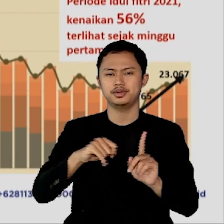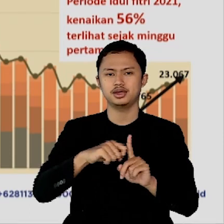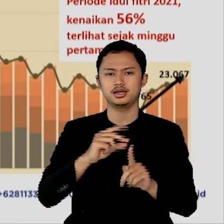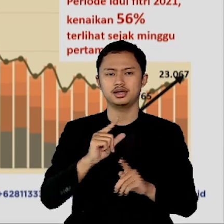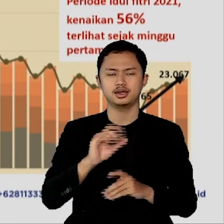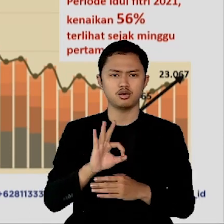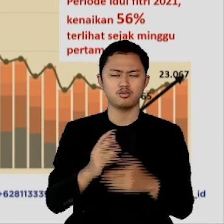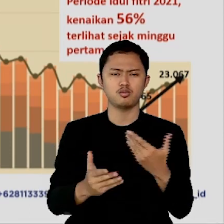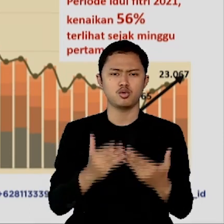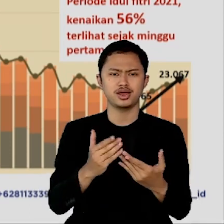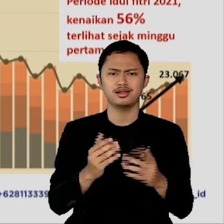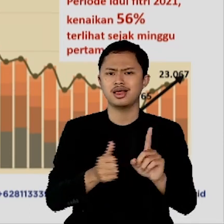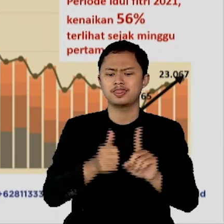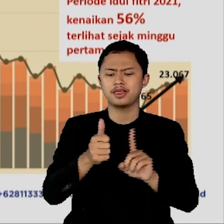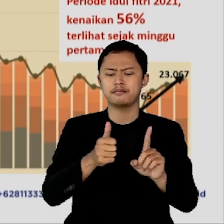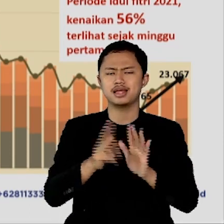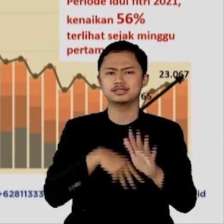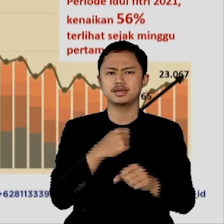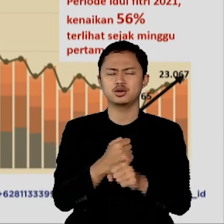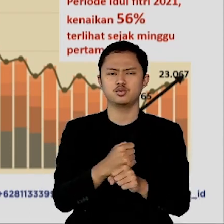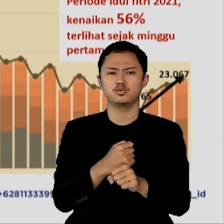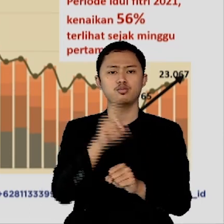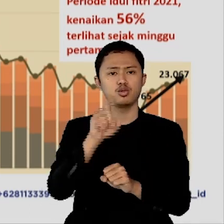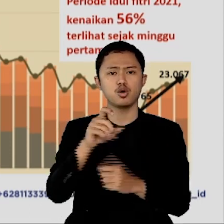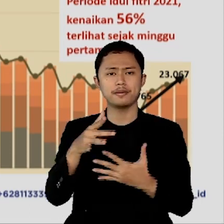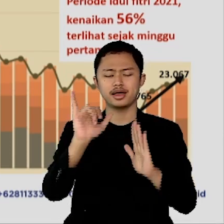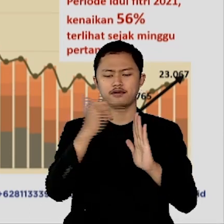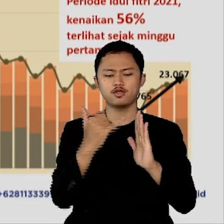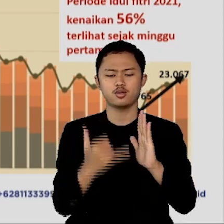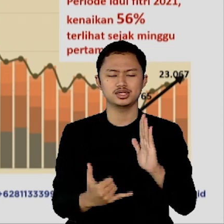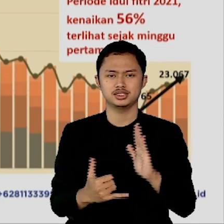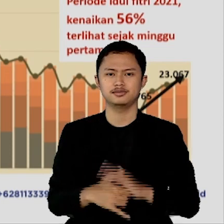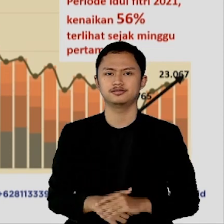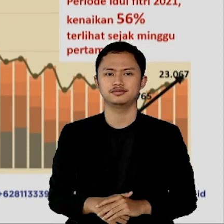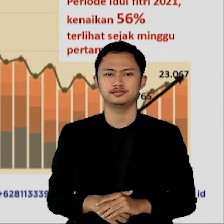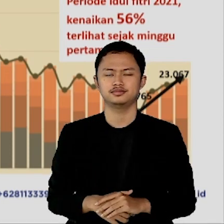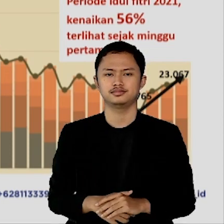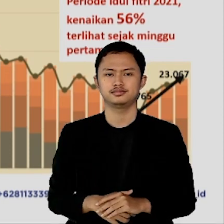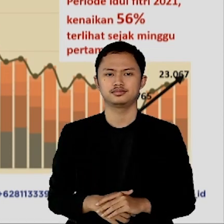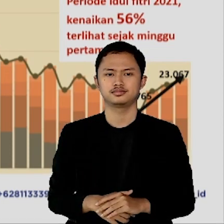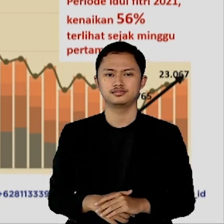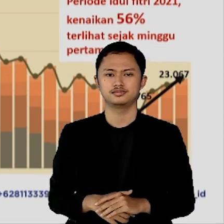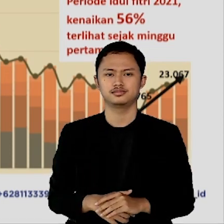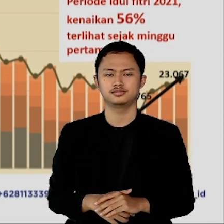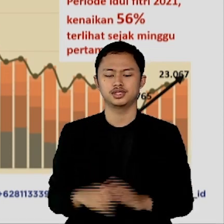yang sudah berlangsung selama enam belas minggu ini perlu dievaluasi berdasarkan laporan pelaksanaan